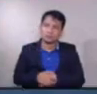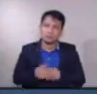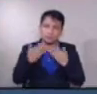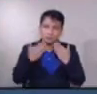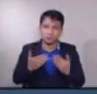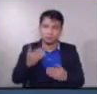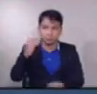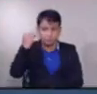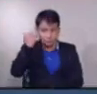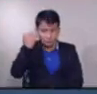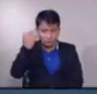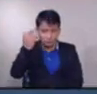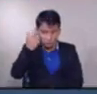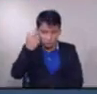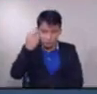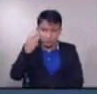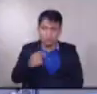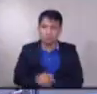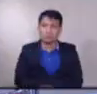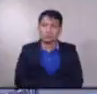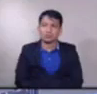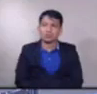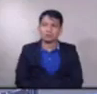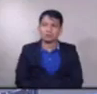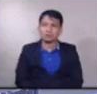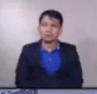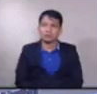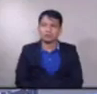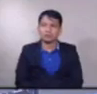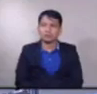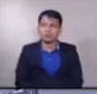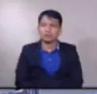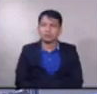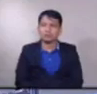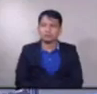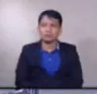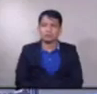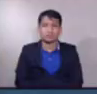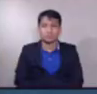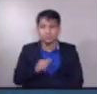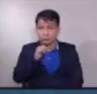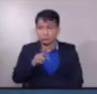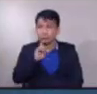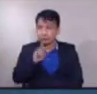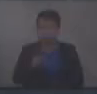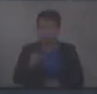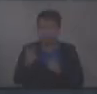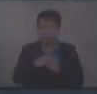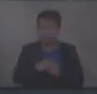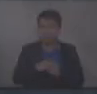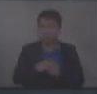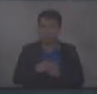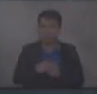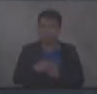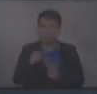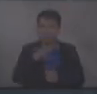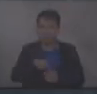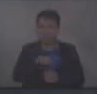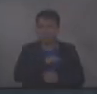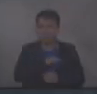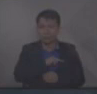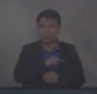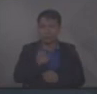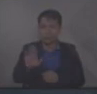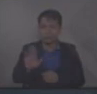Maraming salamat sa iyo, June Bert Gigayuma. Thank you po, ma'am. Alright, hindi po biro ang trabaho ang kanilang ina-applyan. Dahil